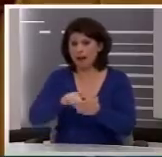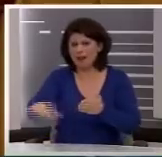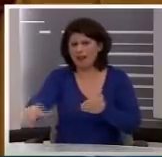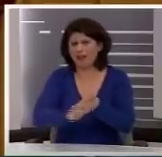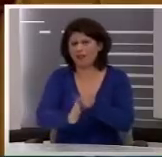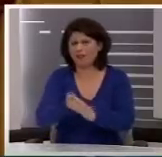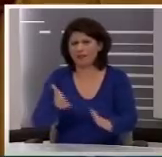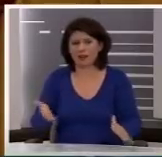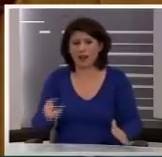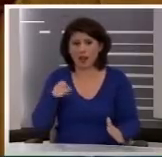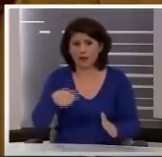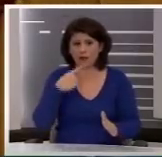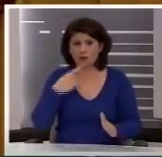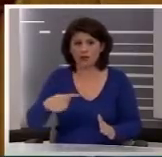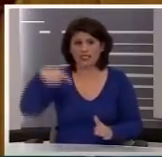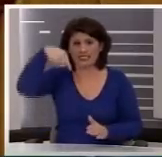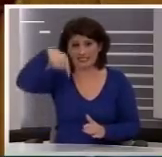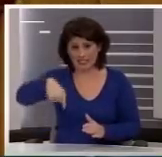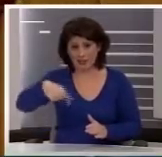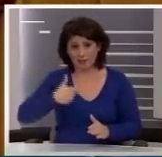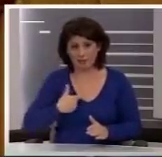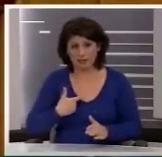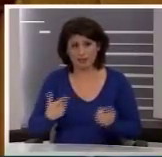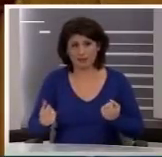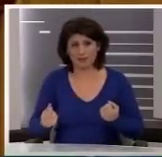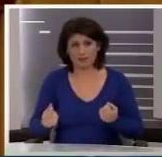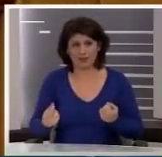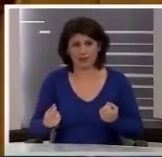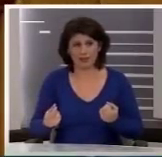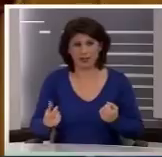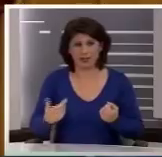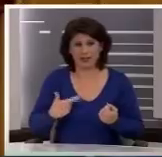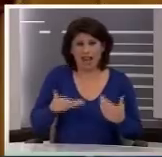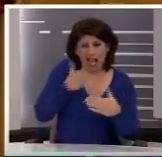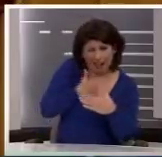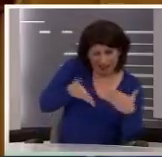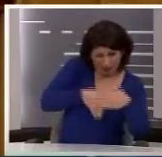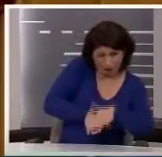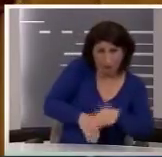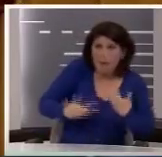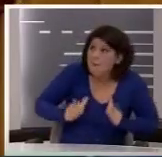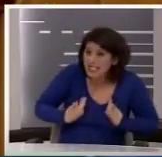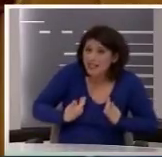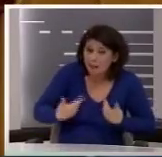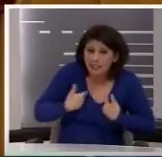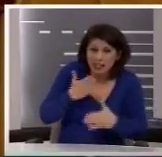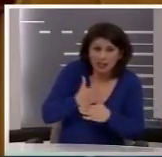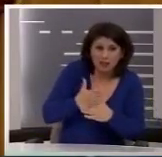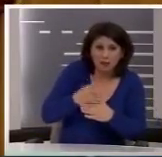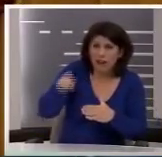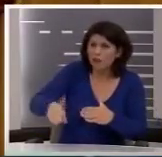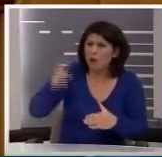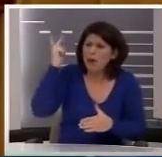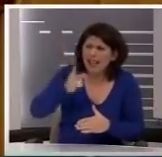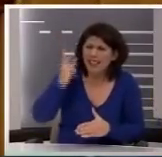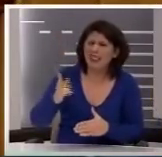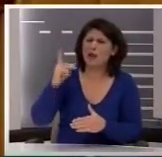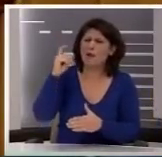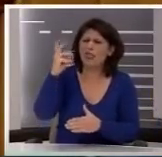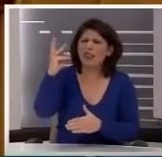κάτι. Αυτό που είπε ο Τασούλας δείχνει ότι εμείς επικαλούμαστε το 80's για να κρυφτούμε εμείς. Ποιοι εμείς? Αυτό που καταγγέλλουμε